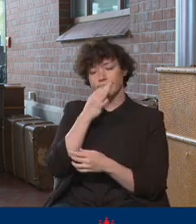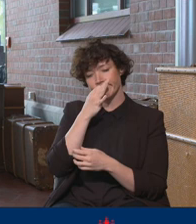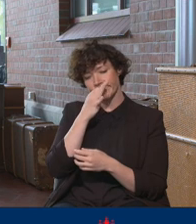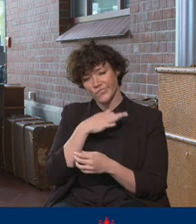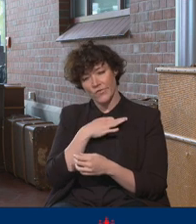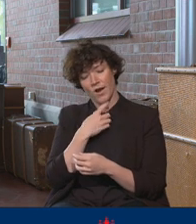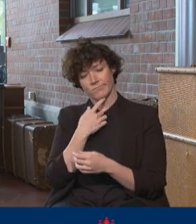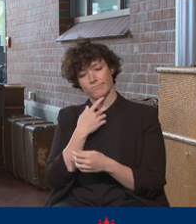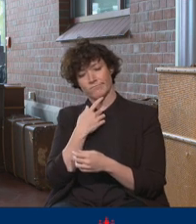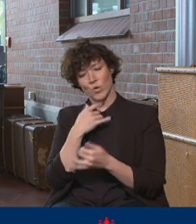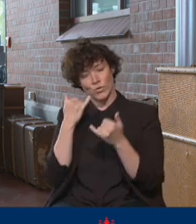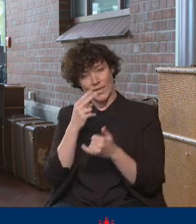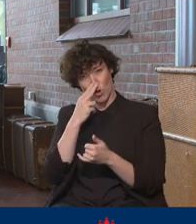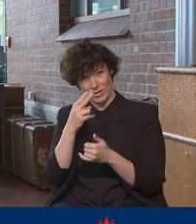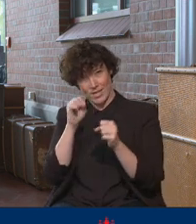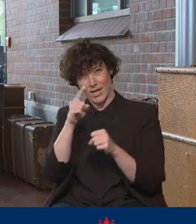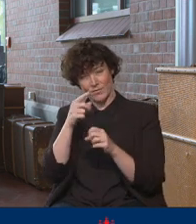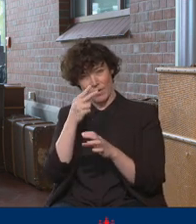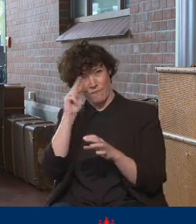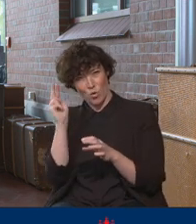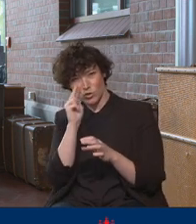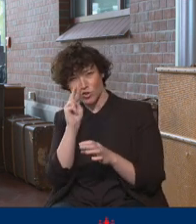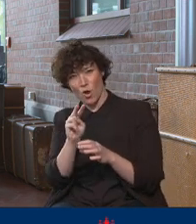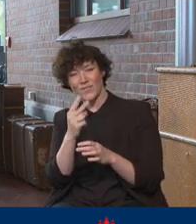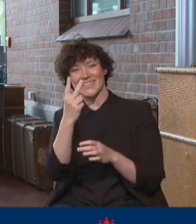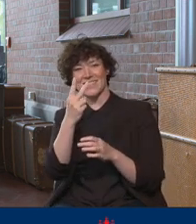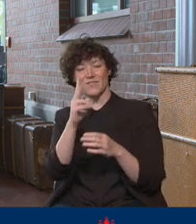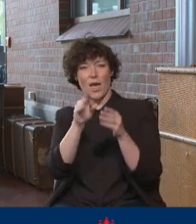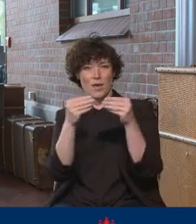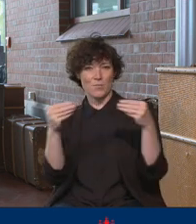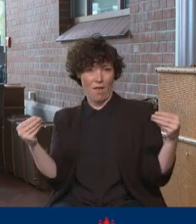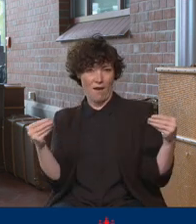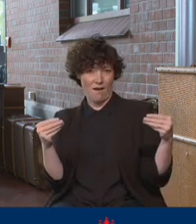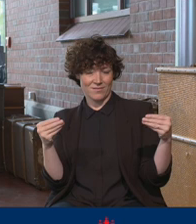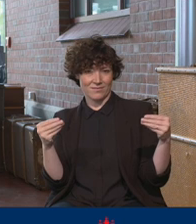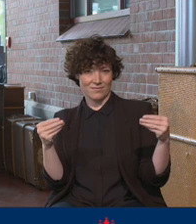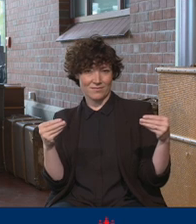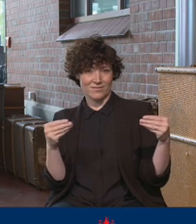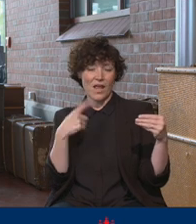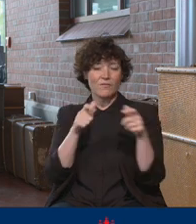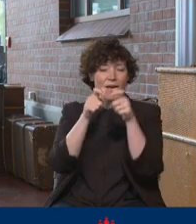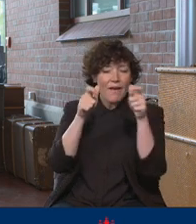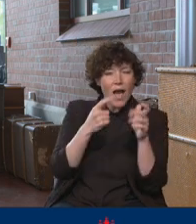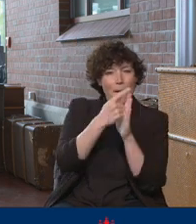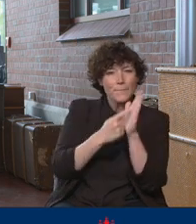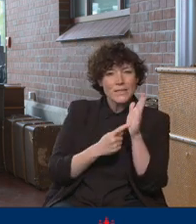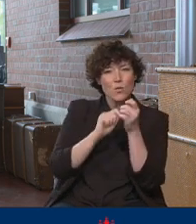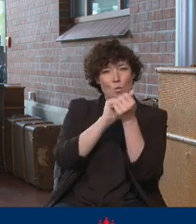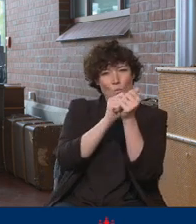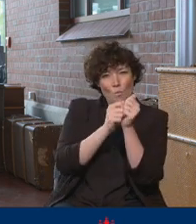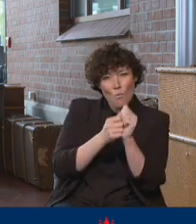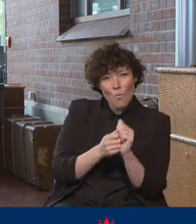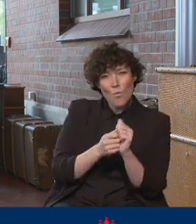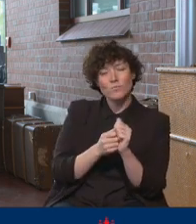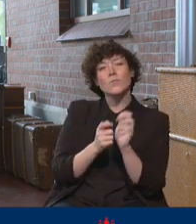und deswegen sieht man hier in der vorschau auch schon zwei lagepläne weil sich doch auch die rahmenbedingungen etwas verändert haben wir haben einen neuen nachbarn